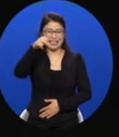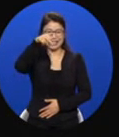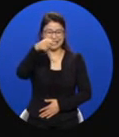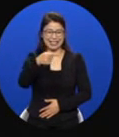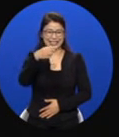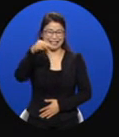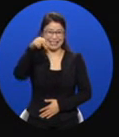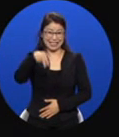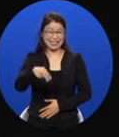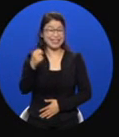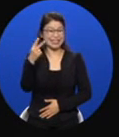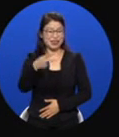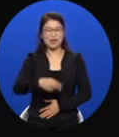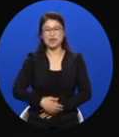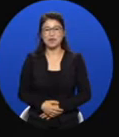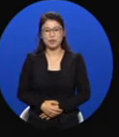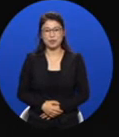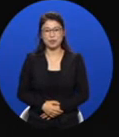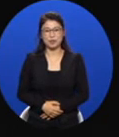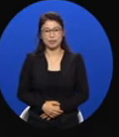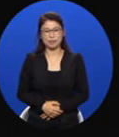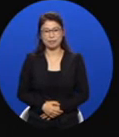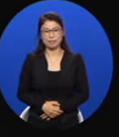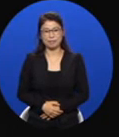시크릿, 그리고